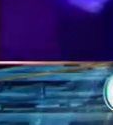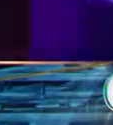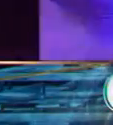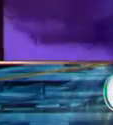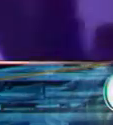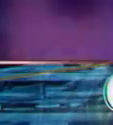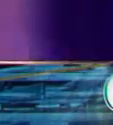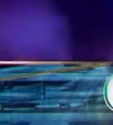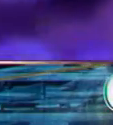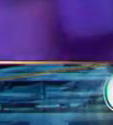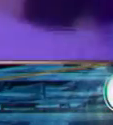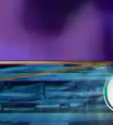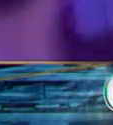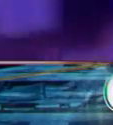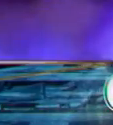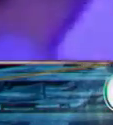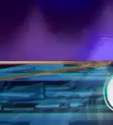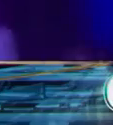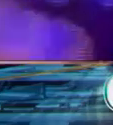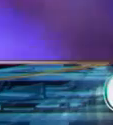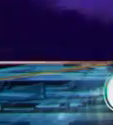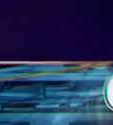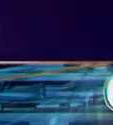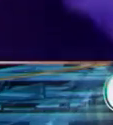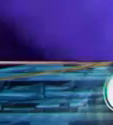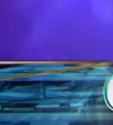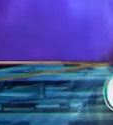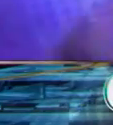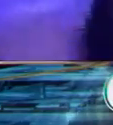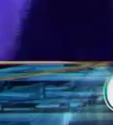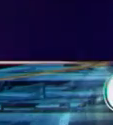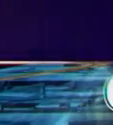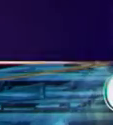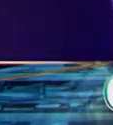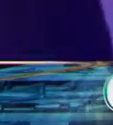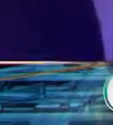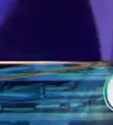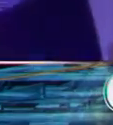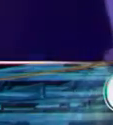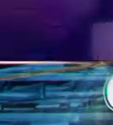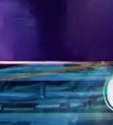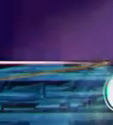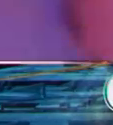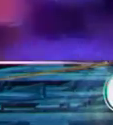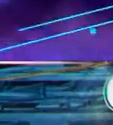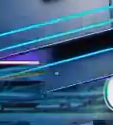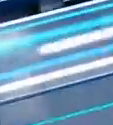Деньги не пахнут. Преступная группировка в Алматинской области незаконно отмывала деньги. Счет идет на сотни миллионов тенге.